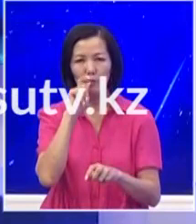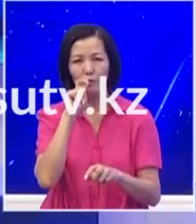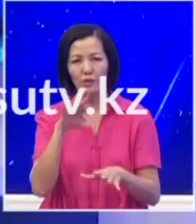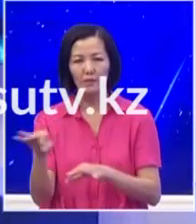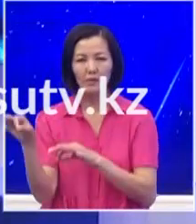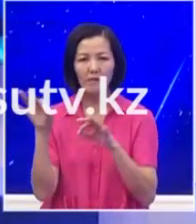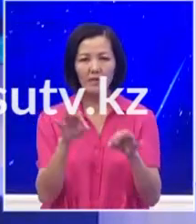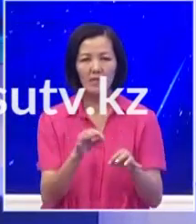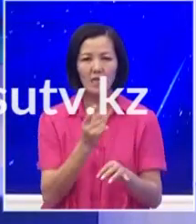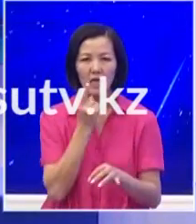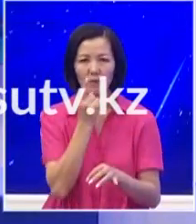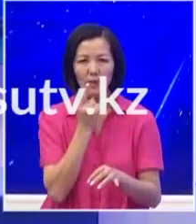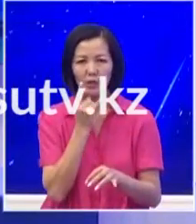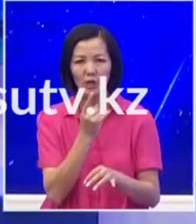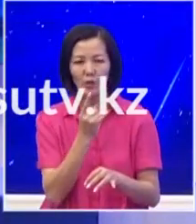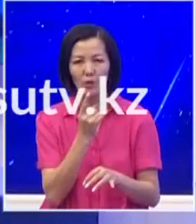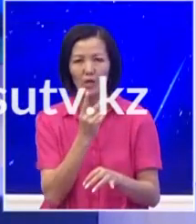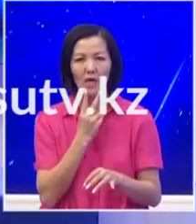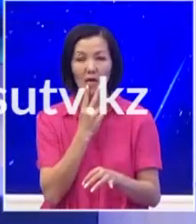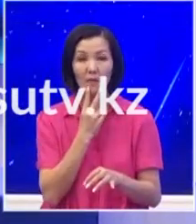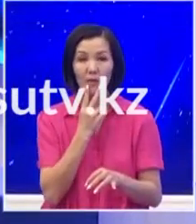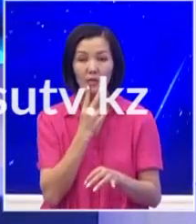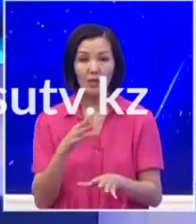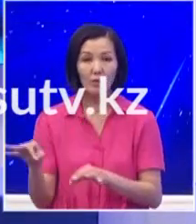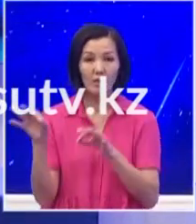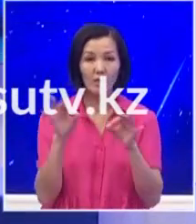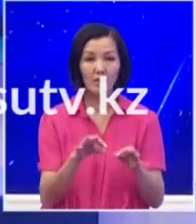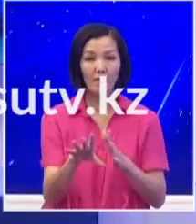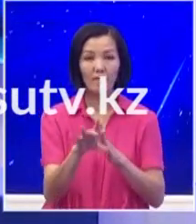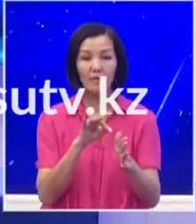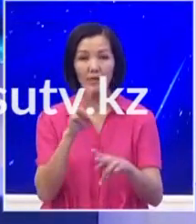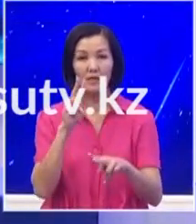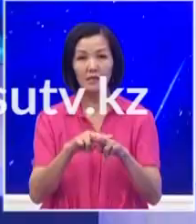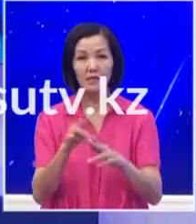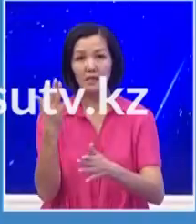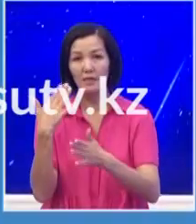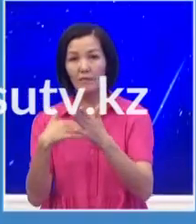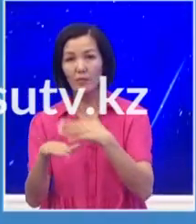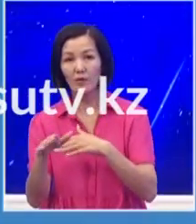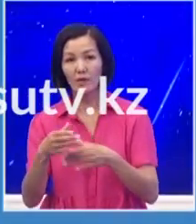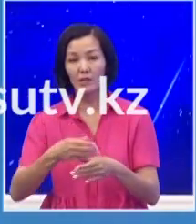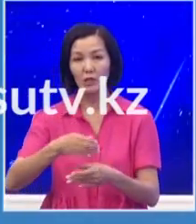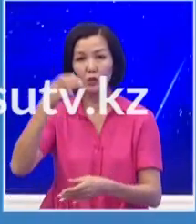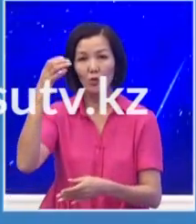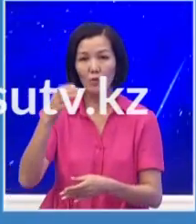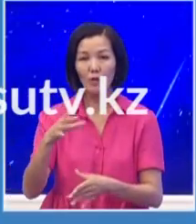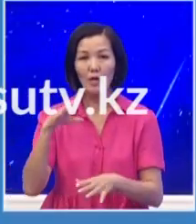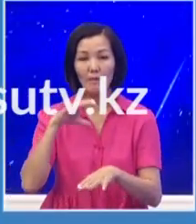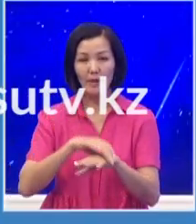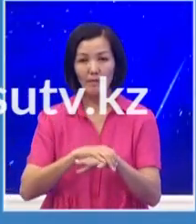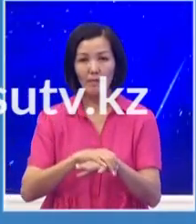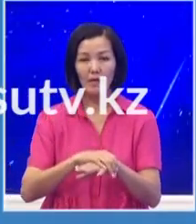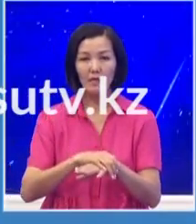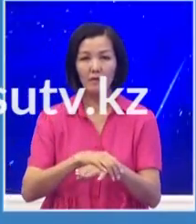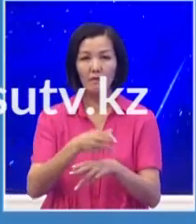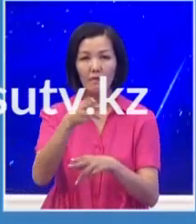мужчина перевозил обезьяну. В ходе транспортировки она выбралась из клетки и забралась на столб. Чтобы поймать животное, мужчина